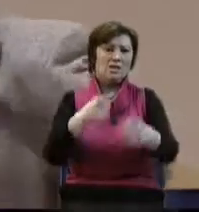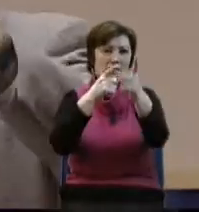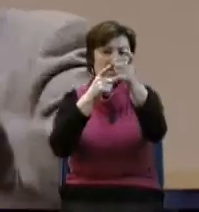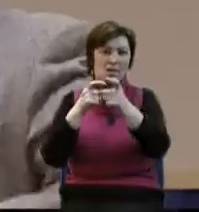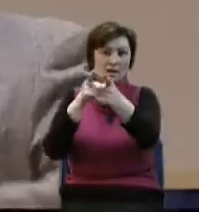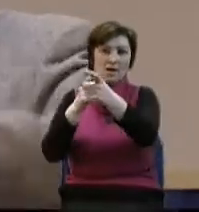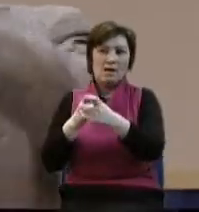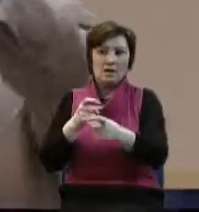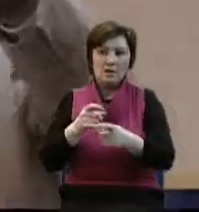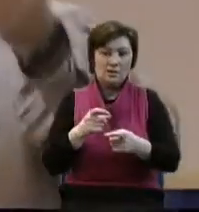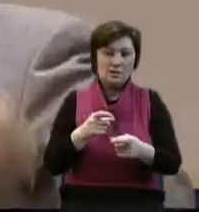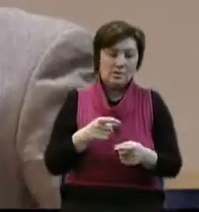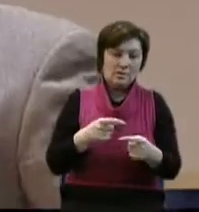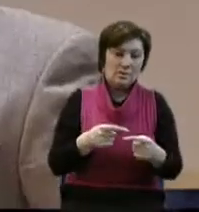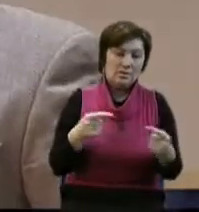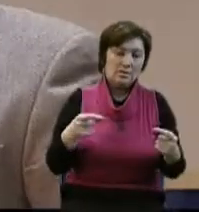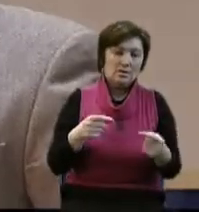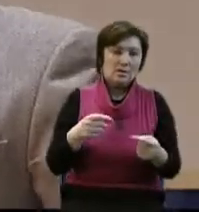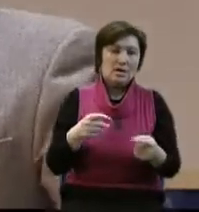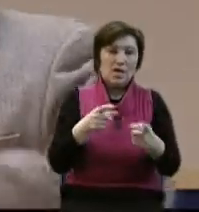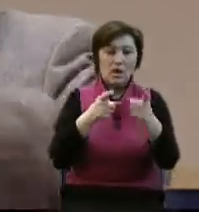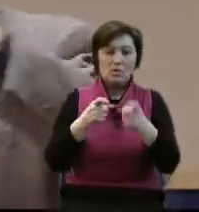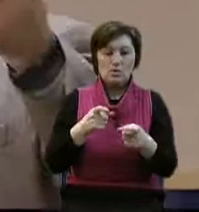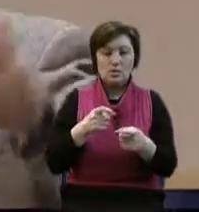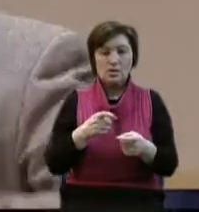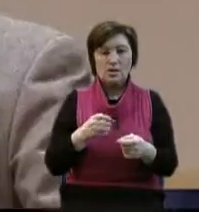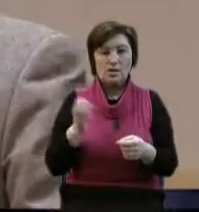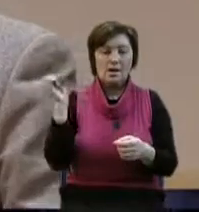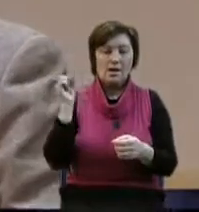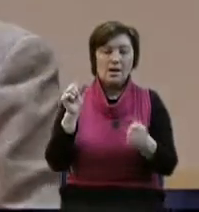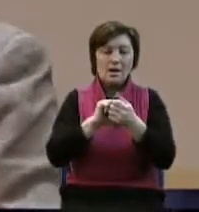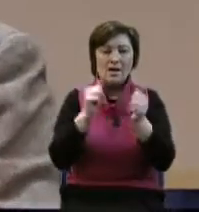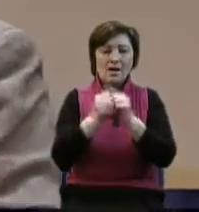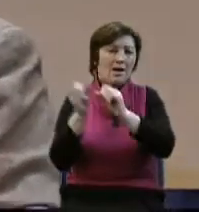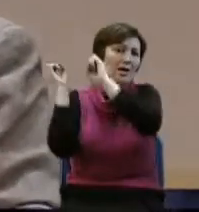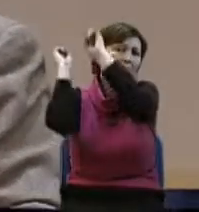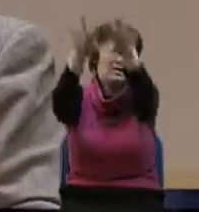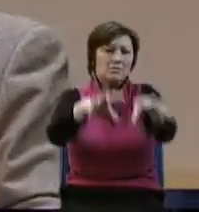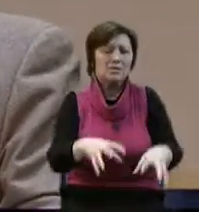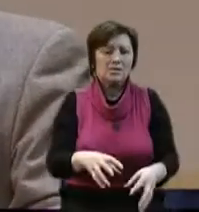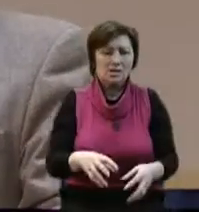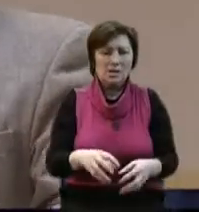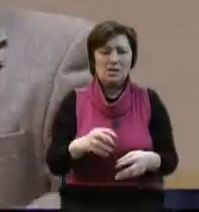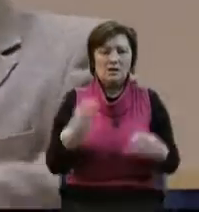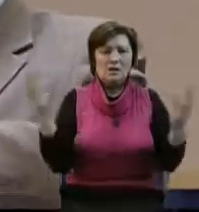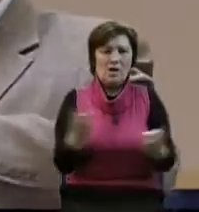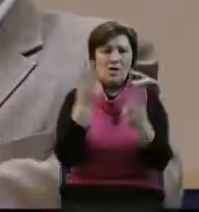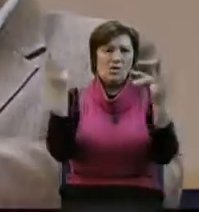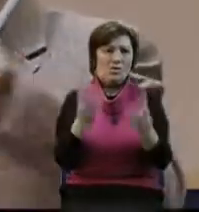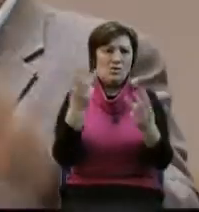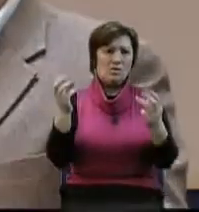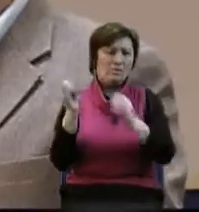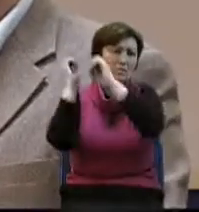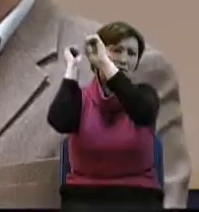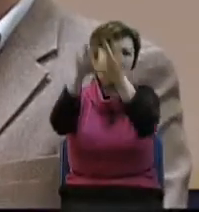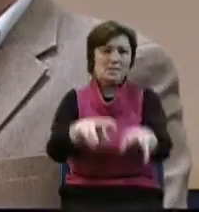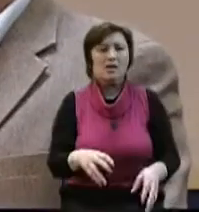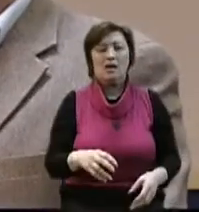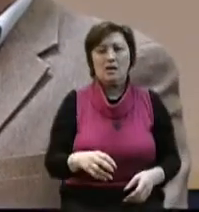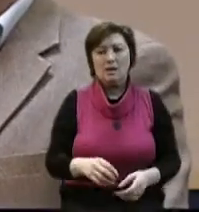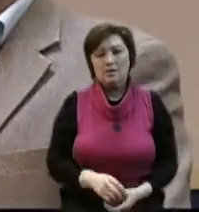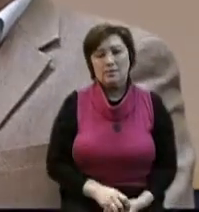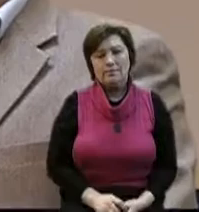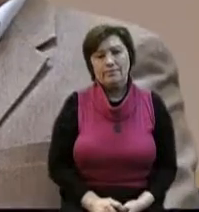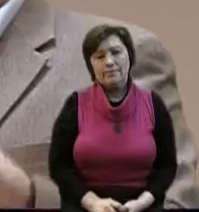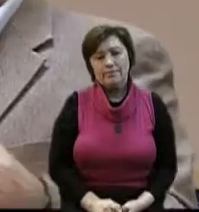различного рода орудиями, которые были в то время. Метали там камни, метали там какие-то зажигательные, такие самодельные бомбы.